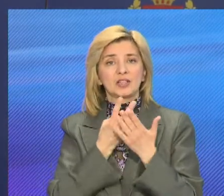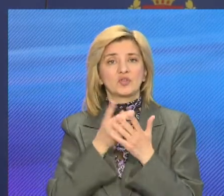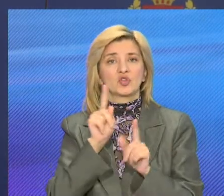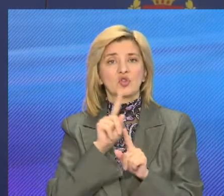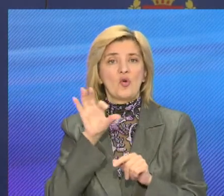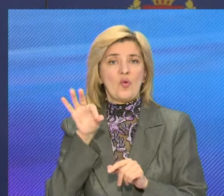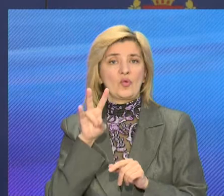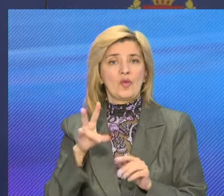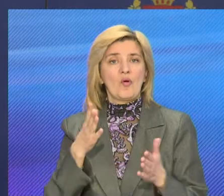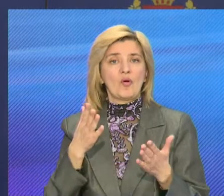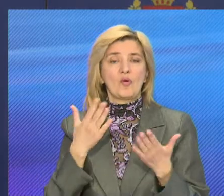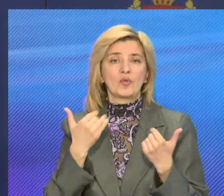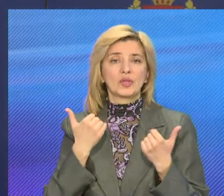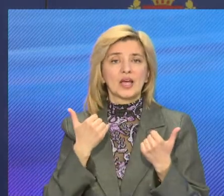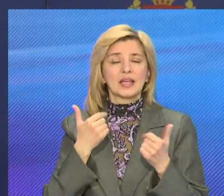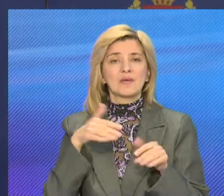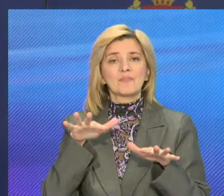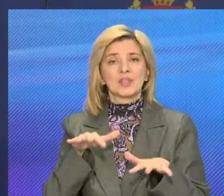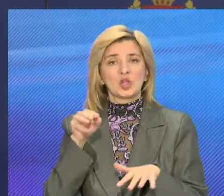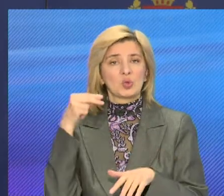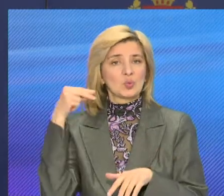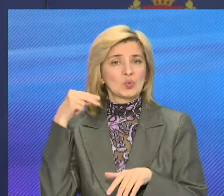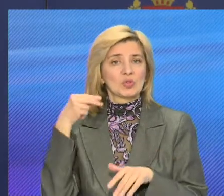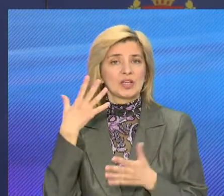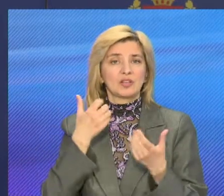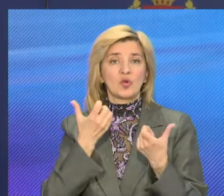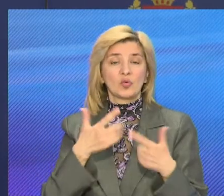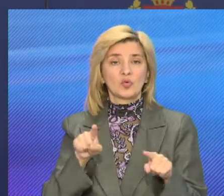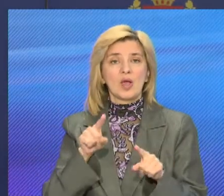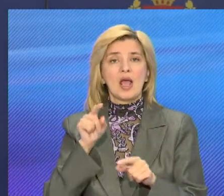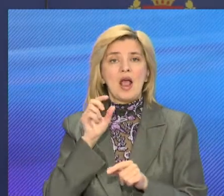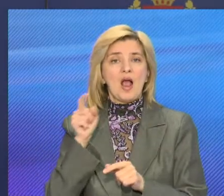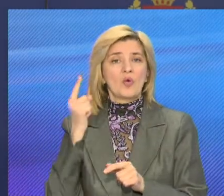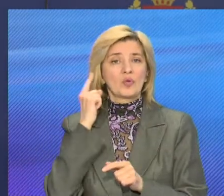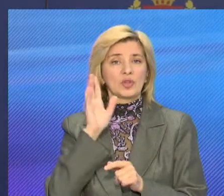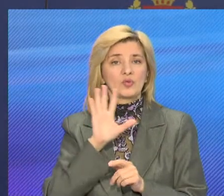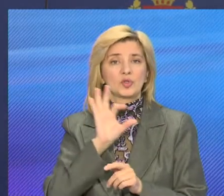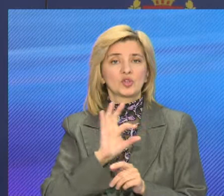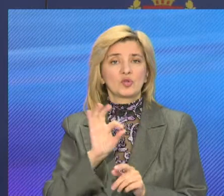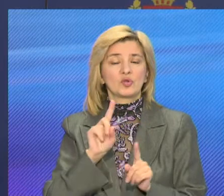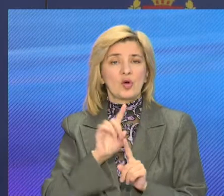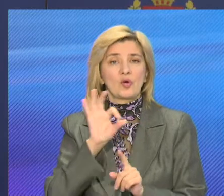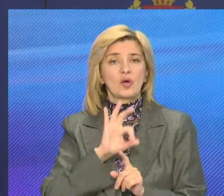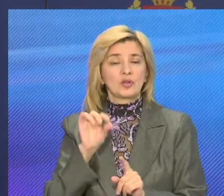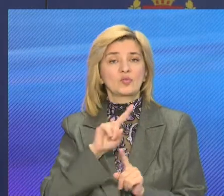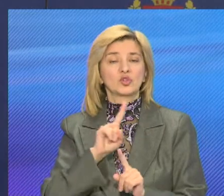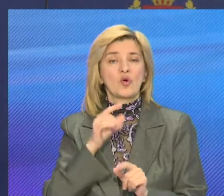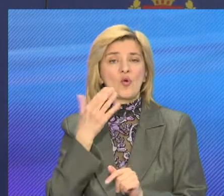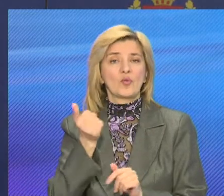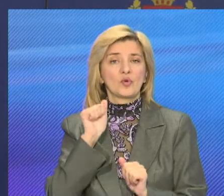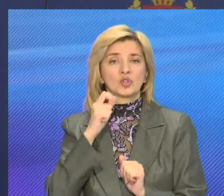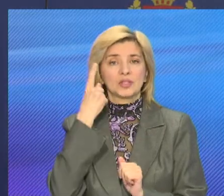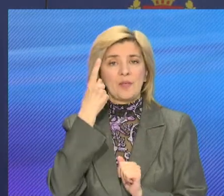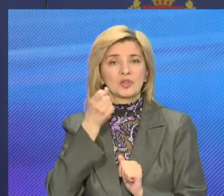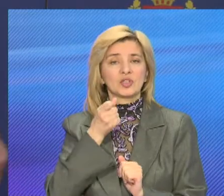он информирует потенциальных злоумышленников о том, что его нет в стране, и сейчас можно совершить какое-то действие, да,